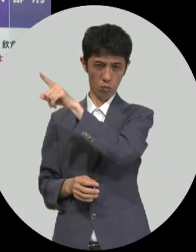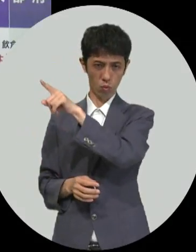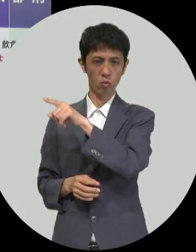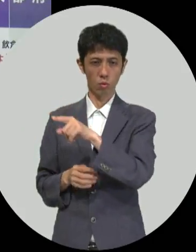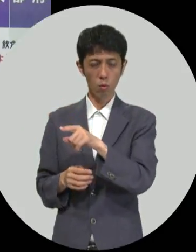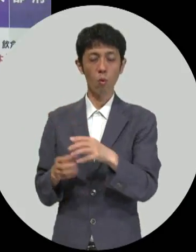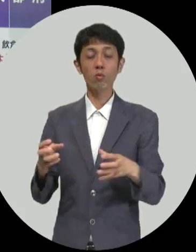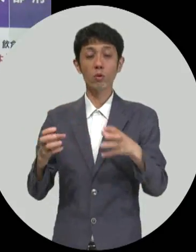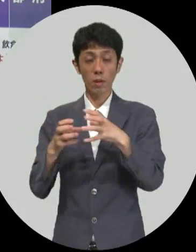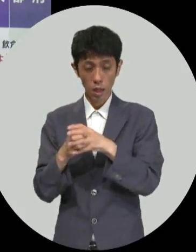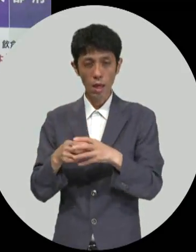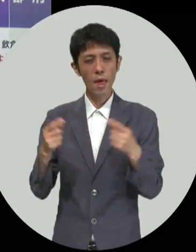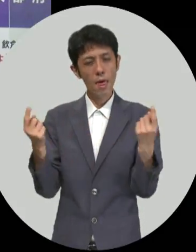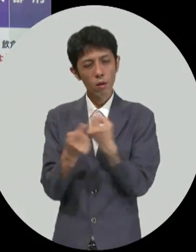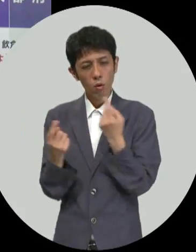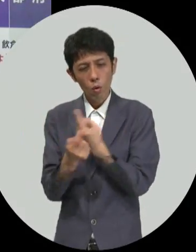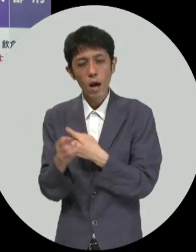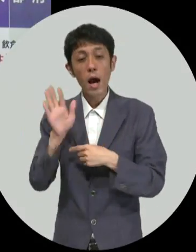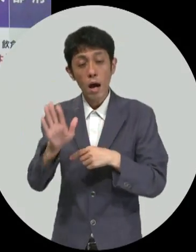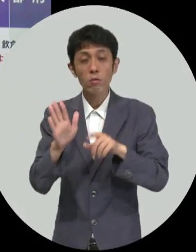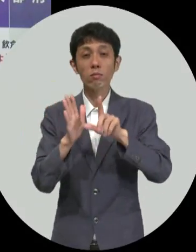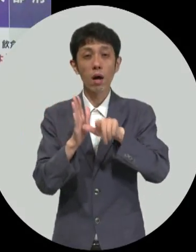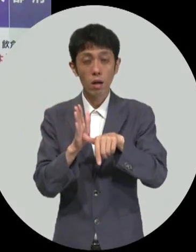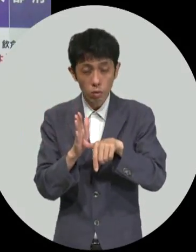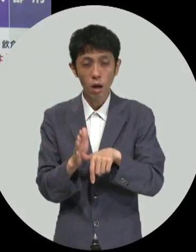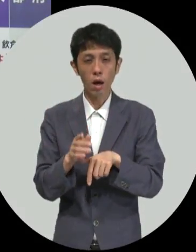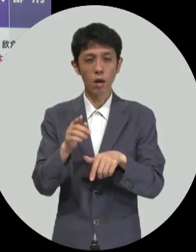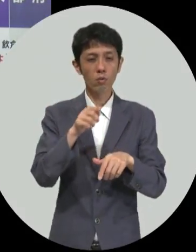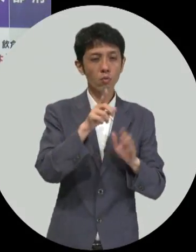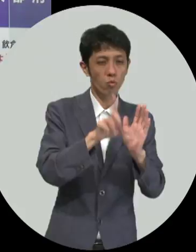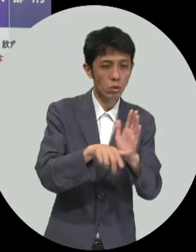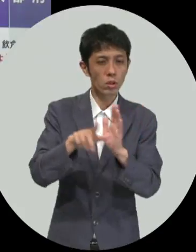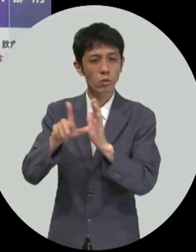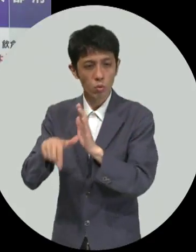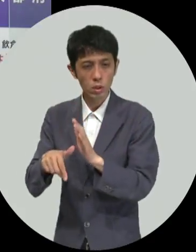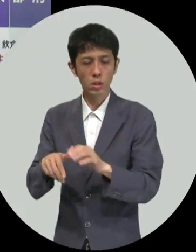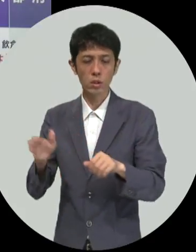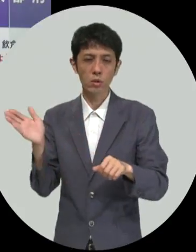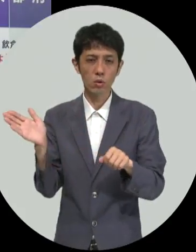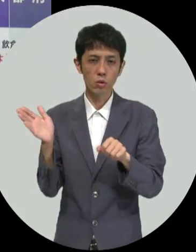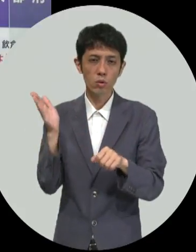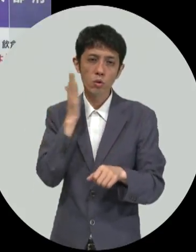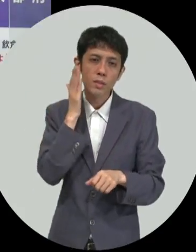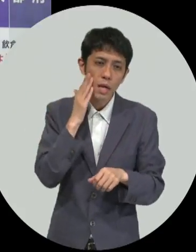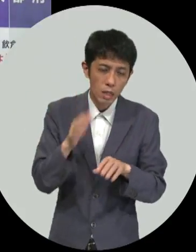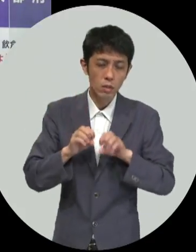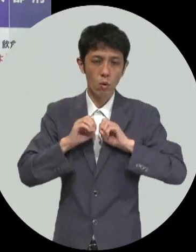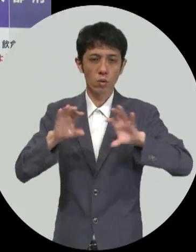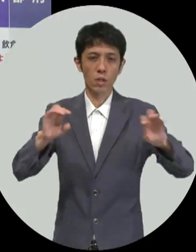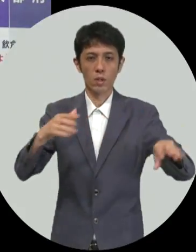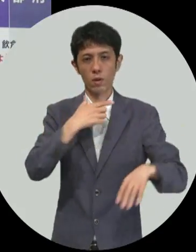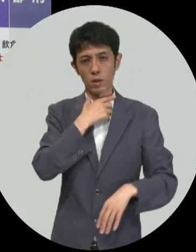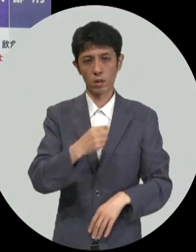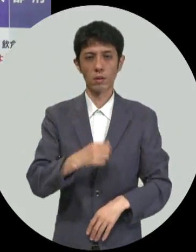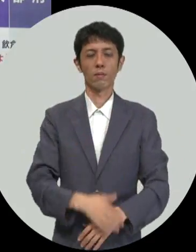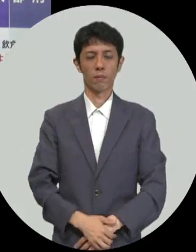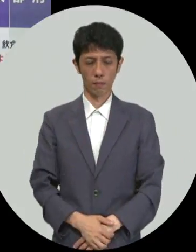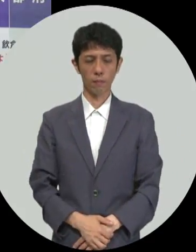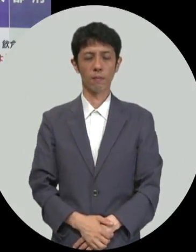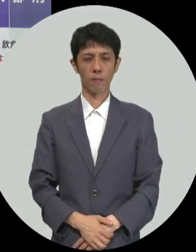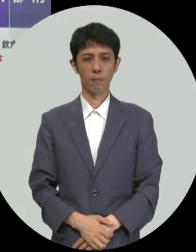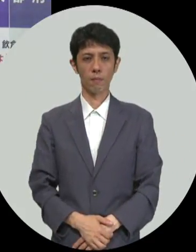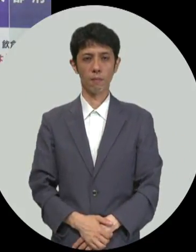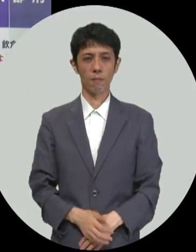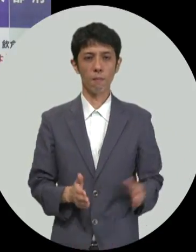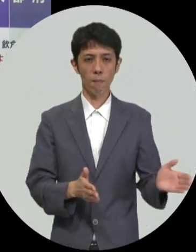てこれについての変更が必要な場合につきましては、その都度、速やかにお知らせをしたいというふうに思っております。それから早